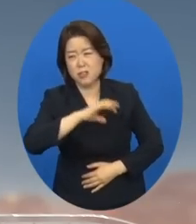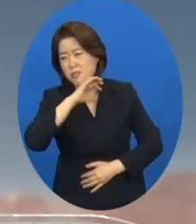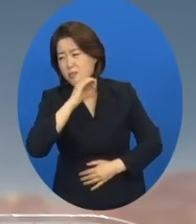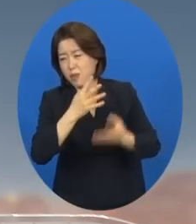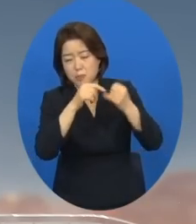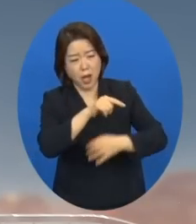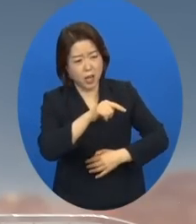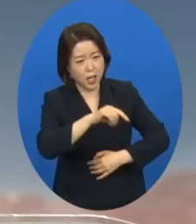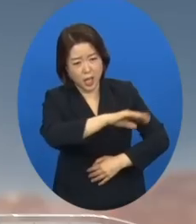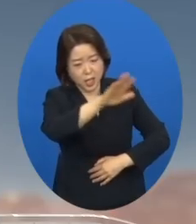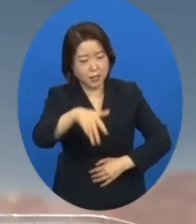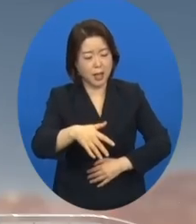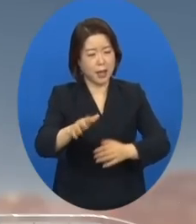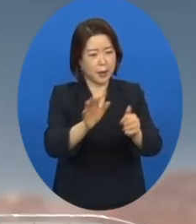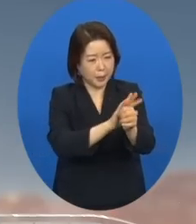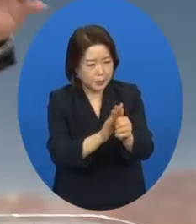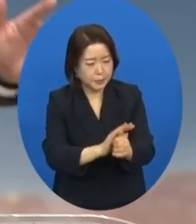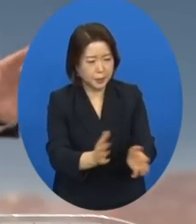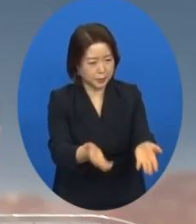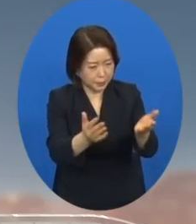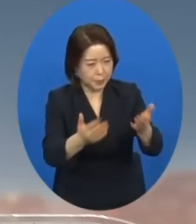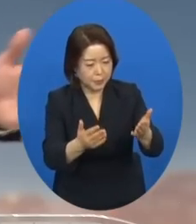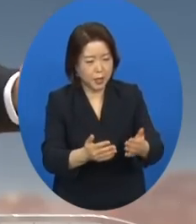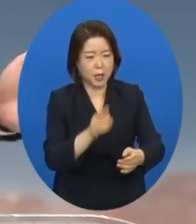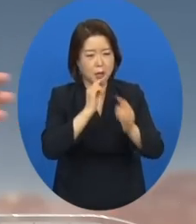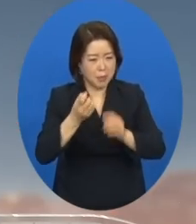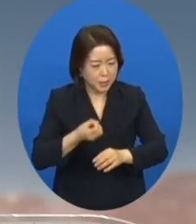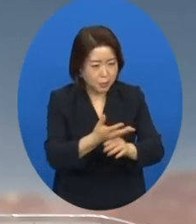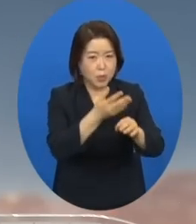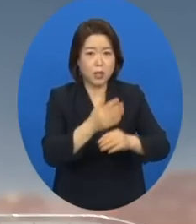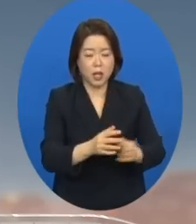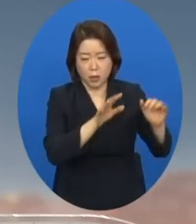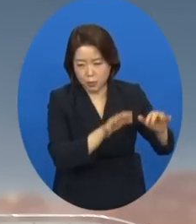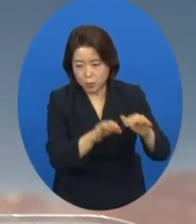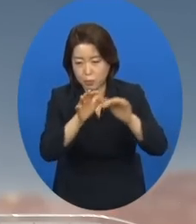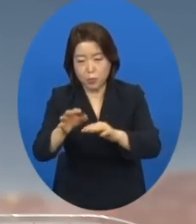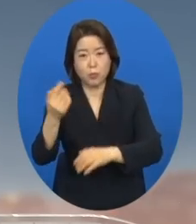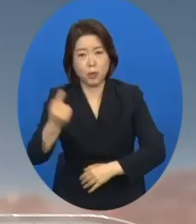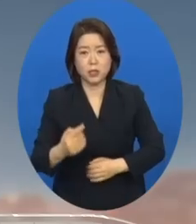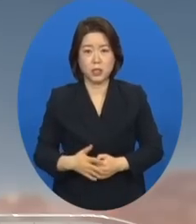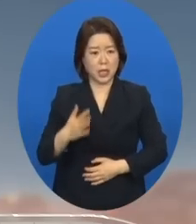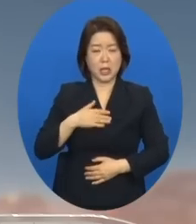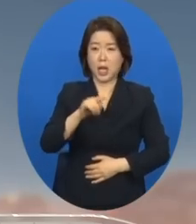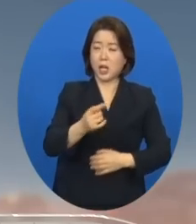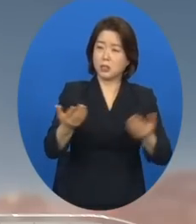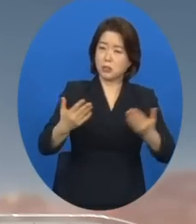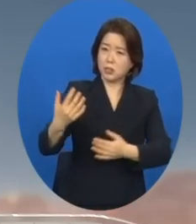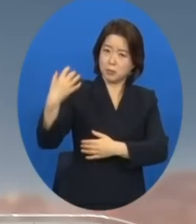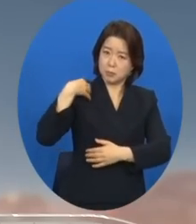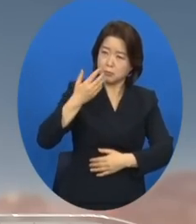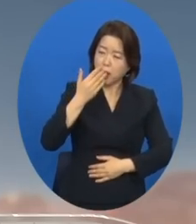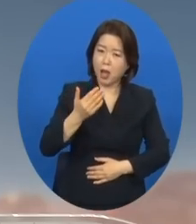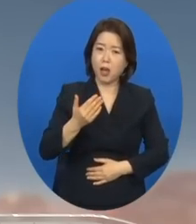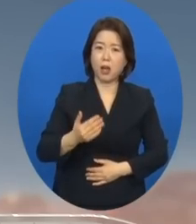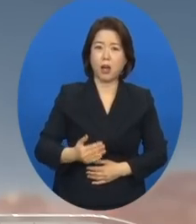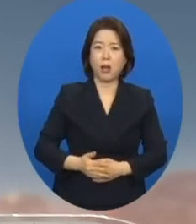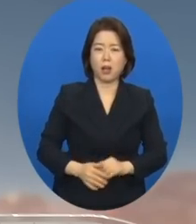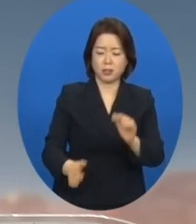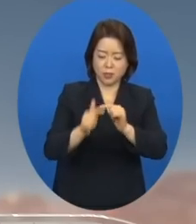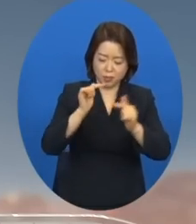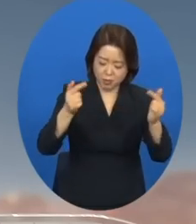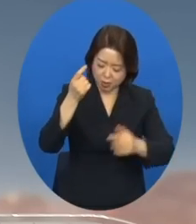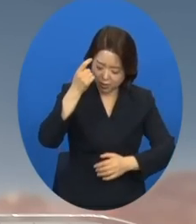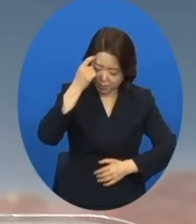그 사람들 다 어르고 달래가지고 말씀을 전하에서 이렇게 데리고 왔는데 나도 그 일을 할 수 있을까 막 여러 가지